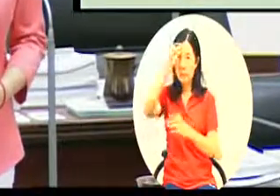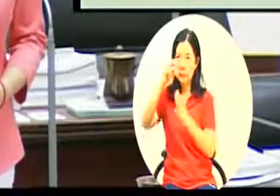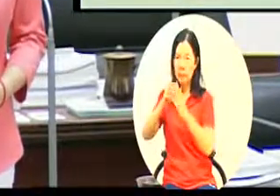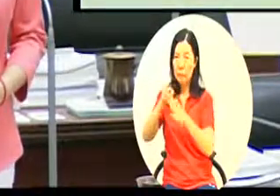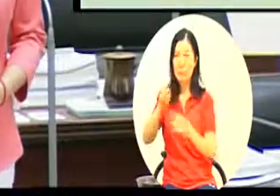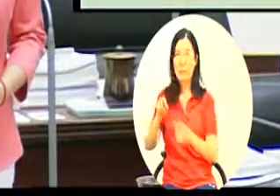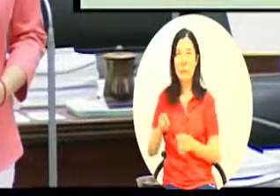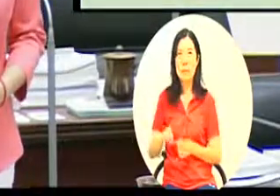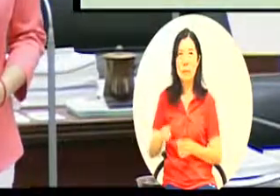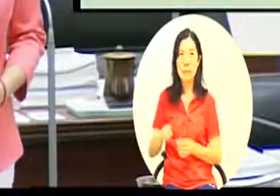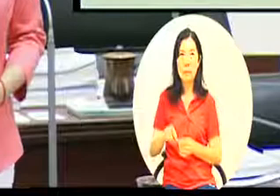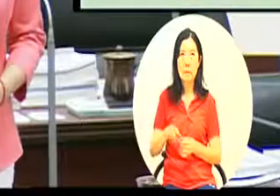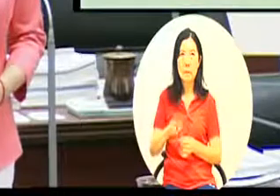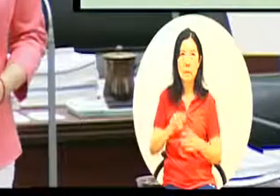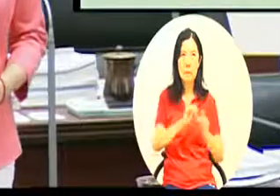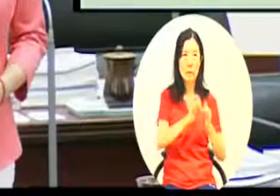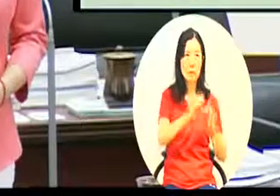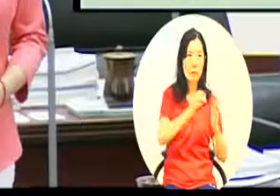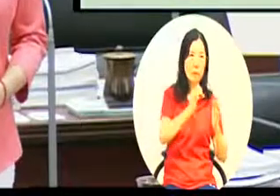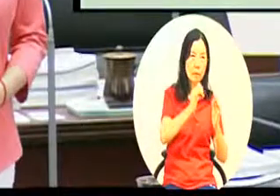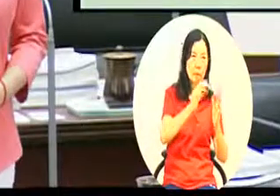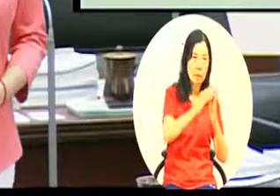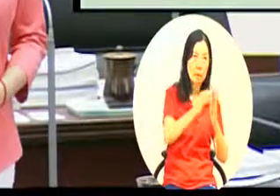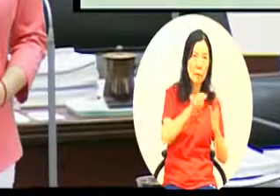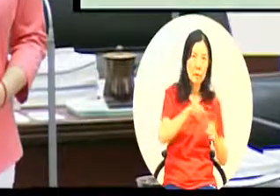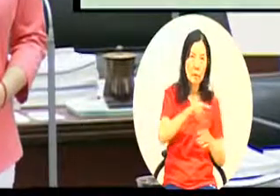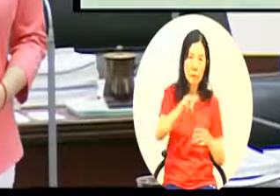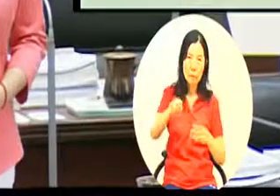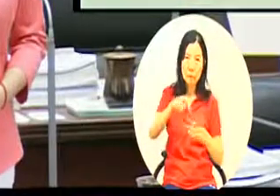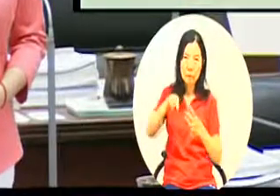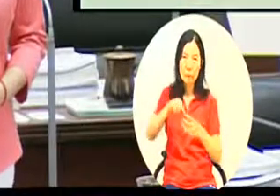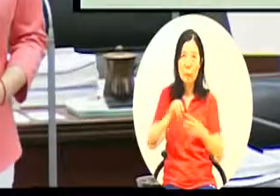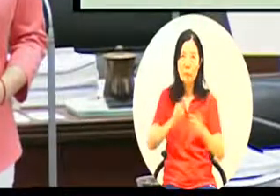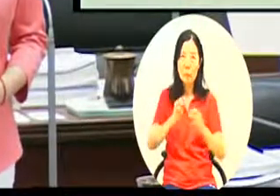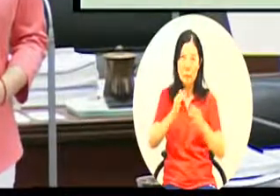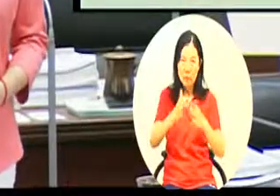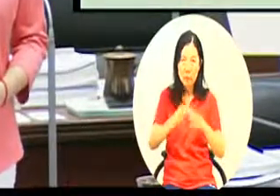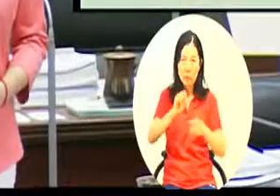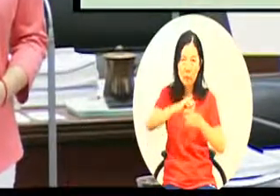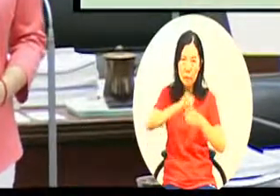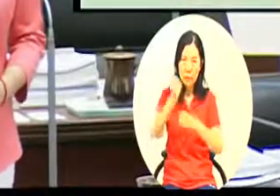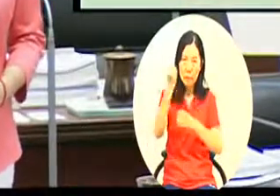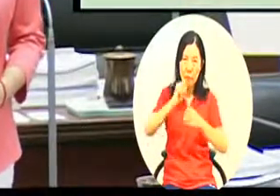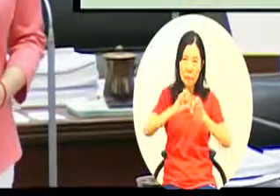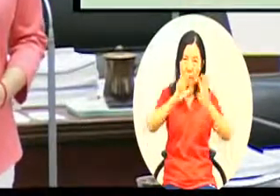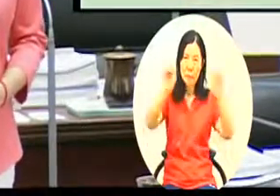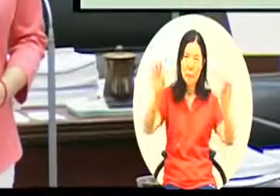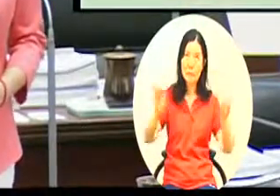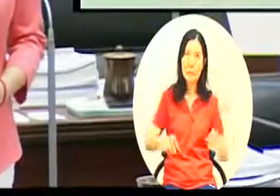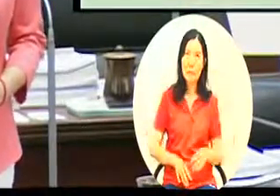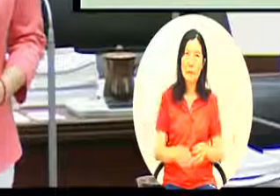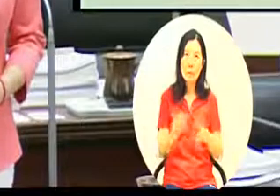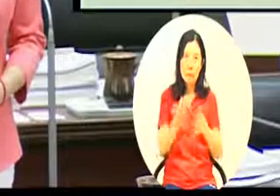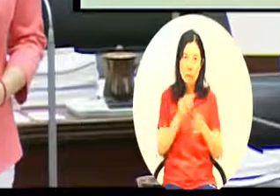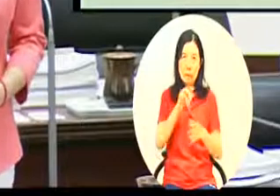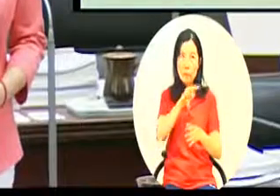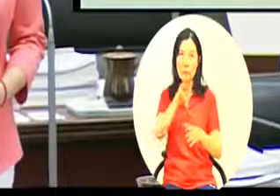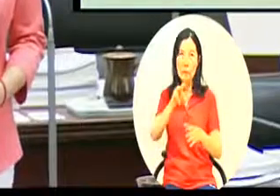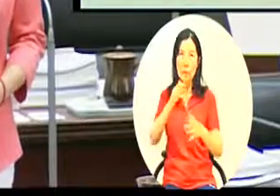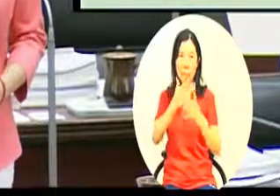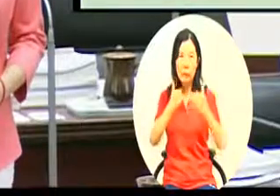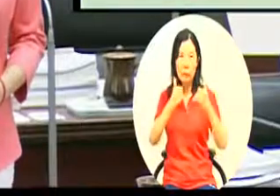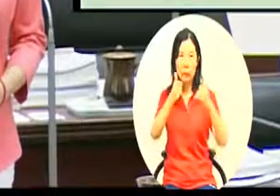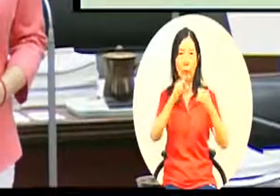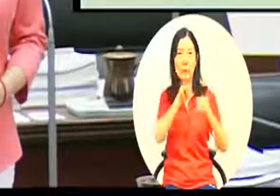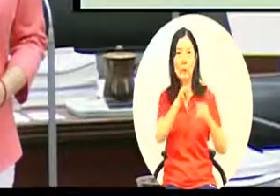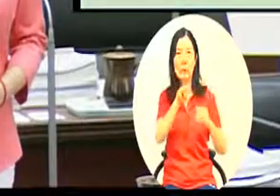这边也好，还有我们的社会局这边呢，真的是要多去宣导。我之前呢，有看到我们网络上